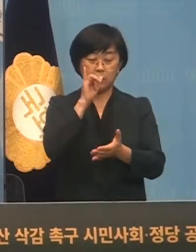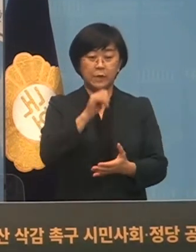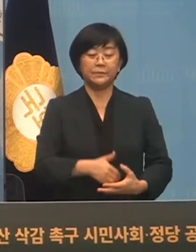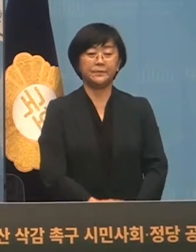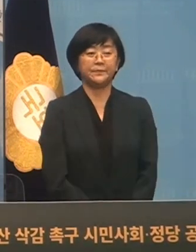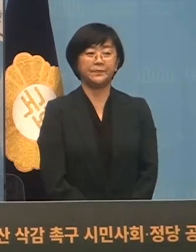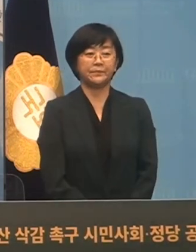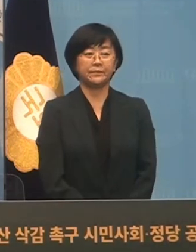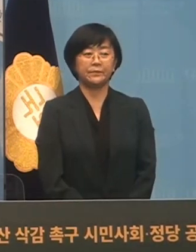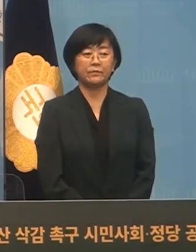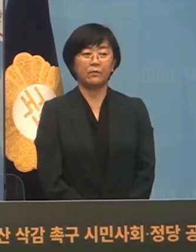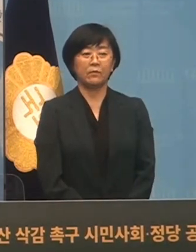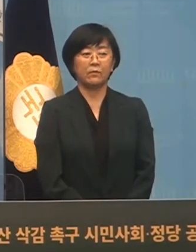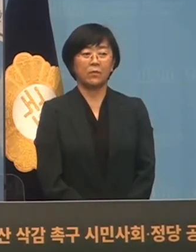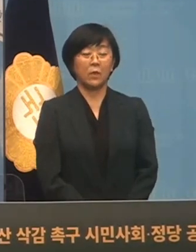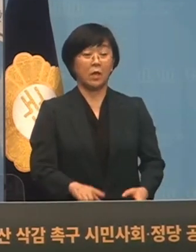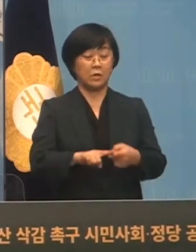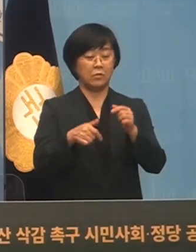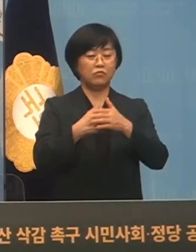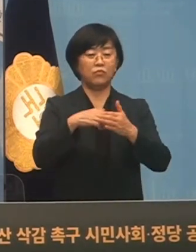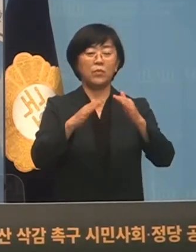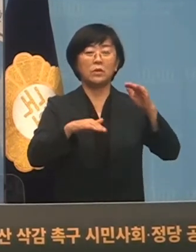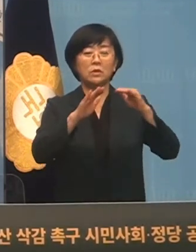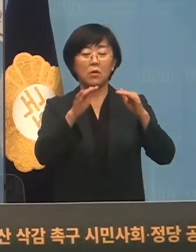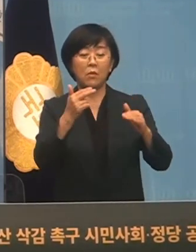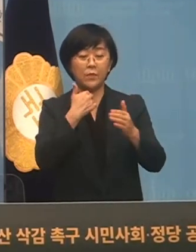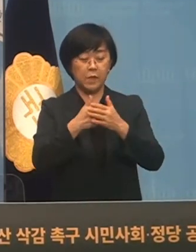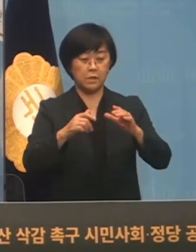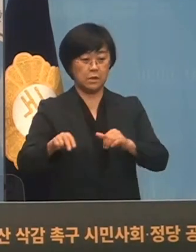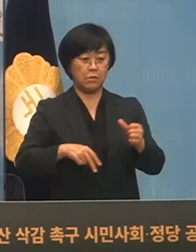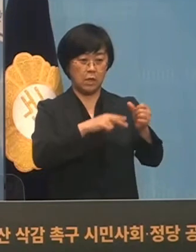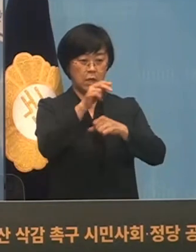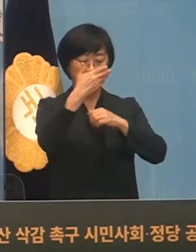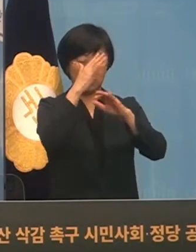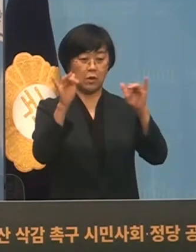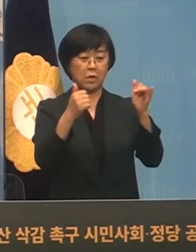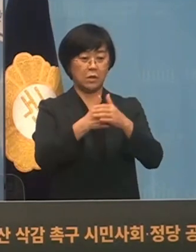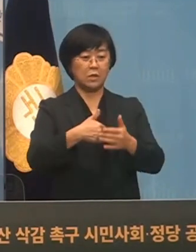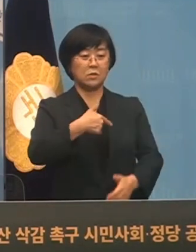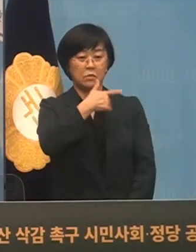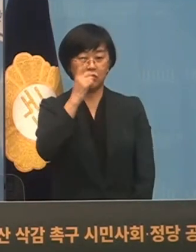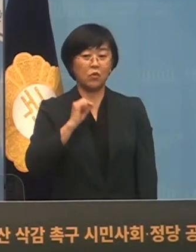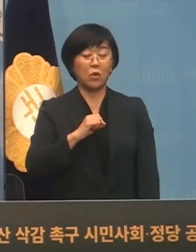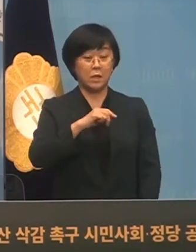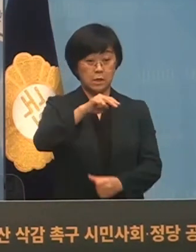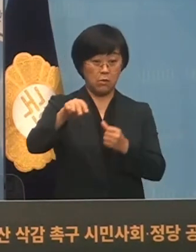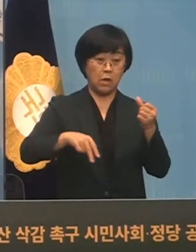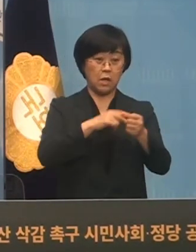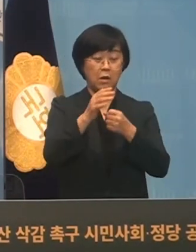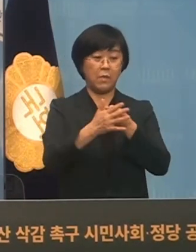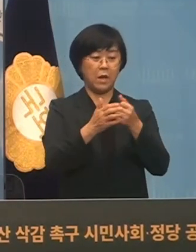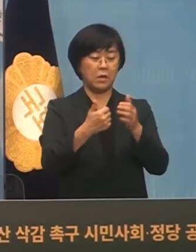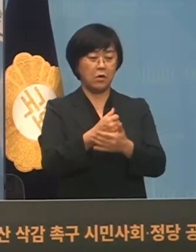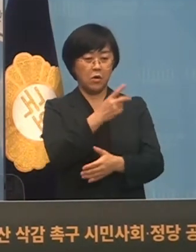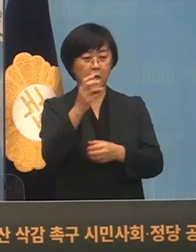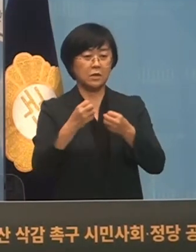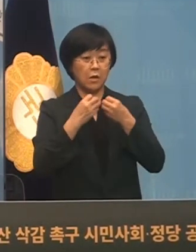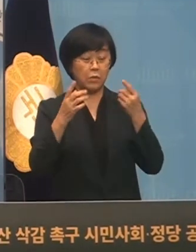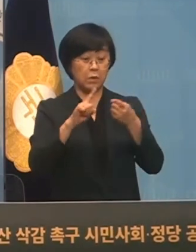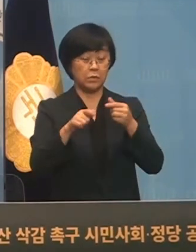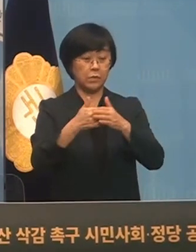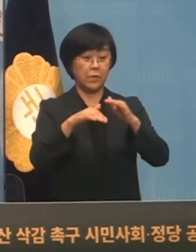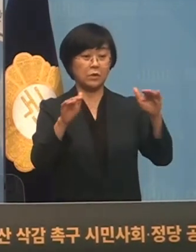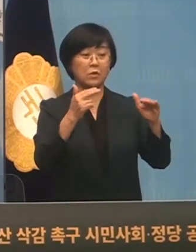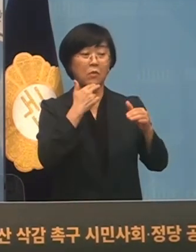뜻입니다. 이는 청년들이 재난 불평등 상황에서도 아직 열악한 위치에 있다는 증거입니다. 중첩된 위기와 불평등